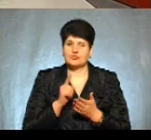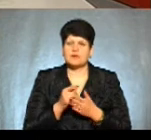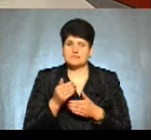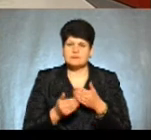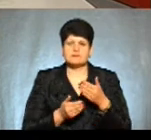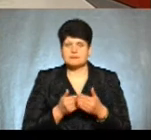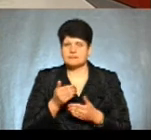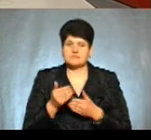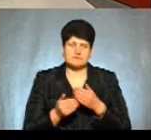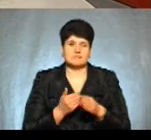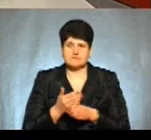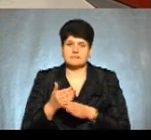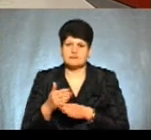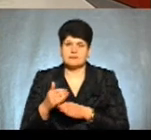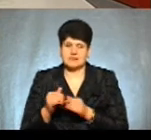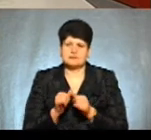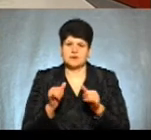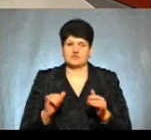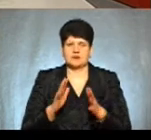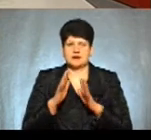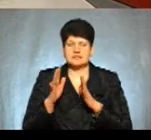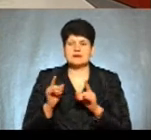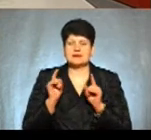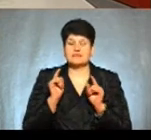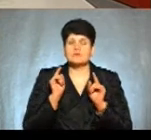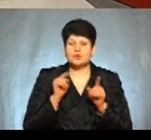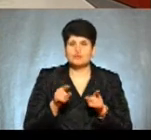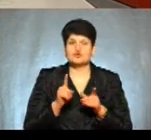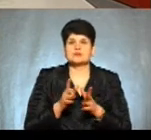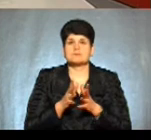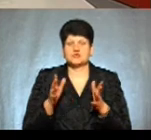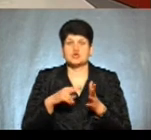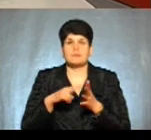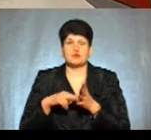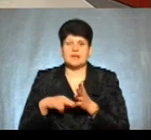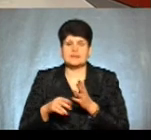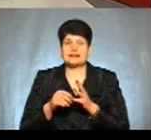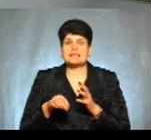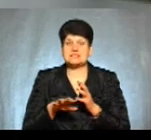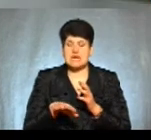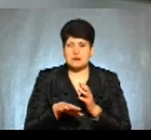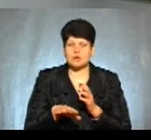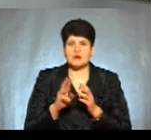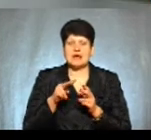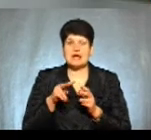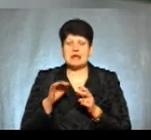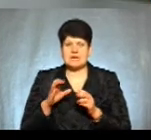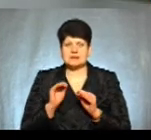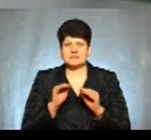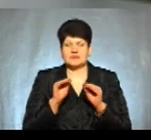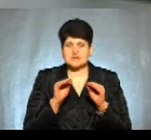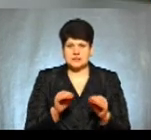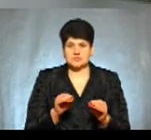крок за кроком, ми повинні збільшити нові ліси. Навіть при тому, що з цього року збільшений податок на землю, тобто ліс висаджений,